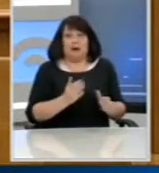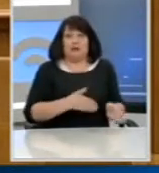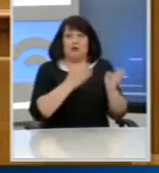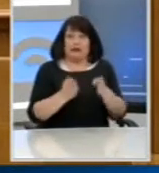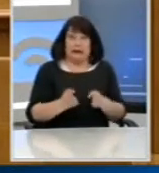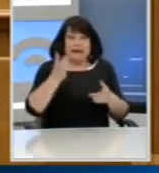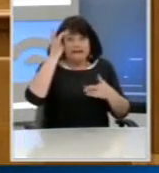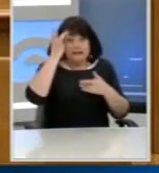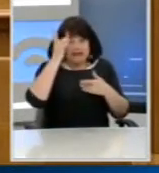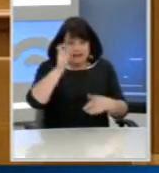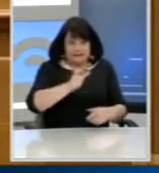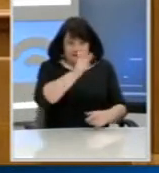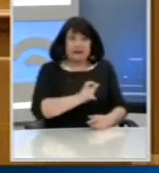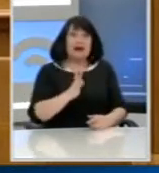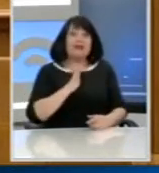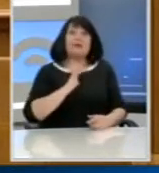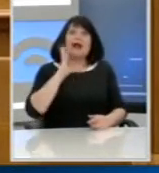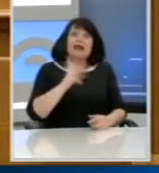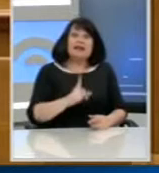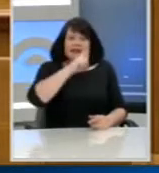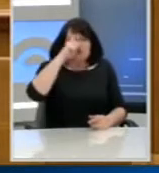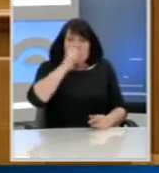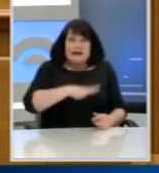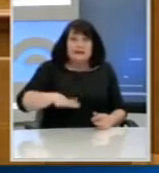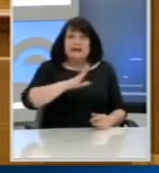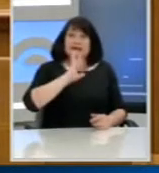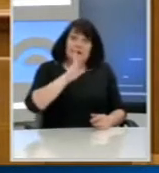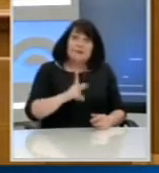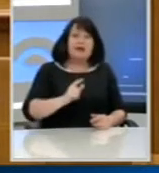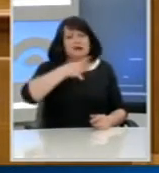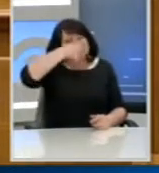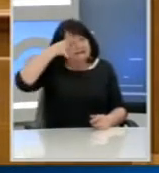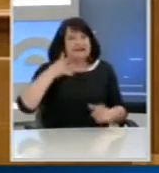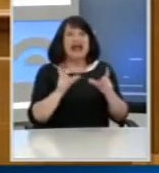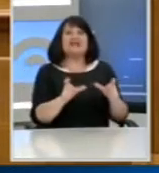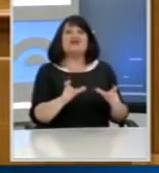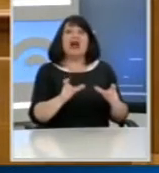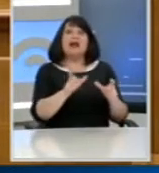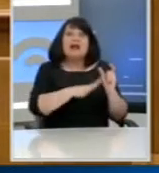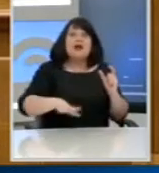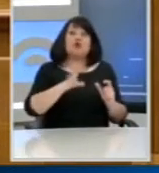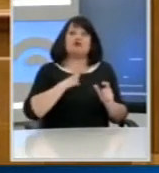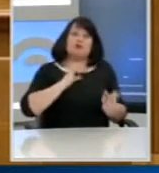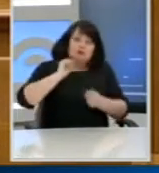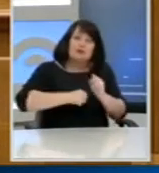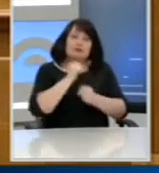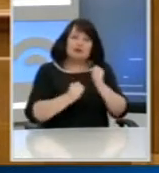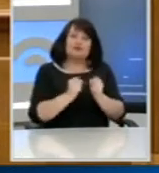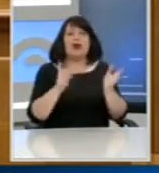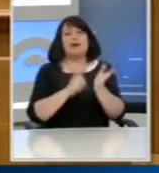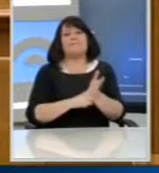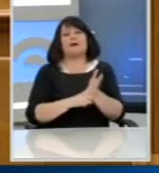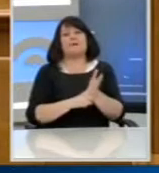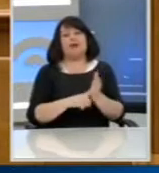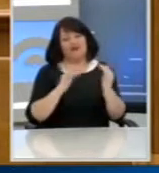μας απέναντι στους ανθρώπους που καθημερινά και υπό εξαιρετικά δύσκολες συνθήκες μοχθούν για την ασφάλεια και την ευημερία όλων μας, επέβαλε τη διατήρηση